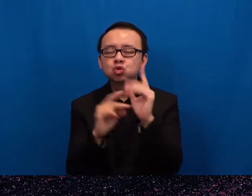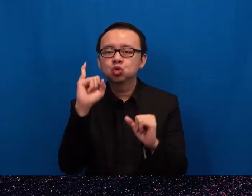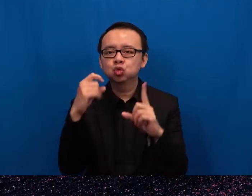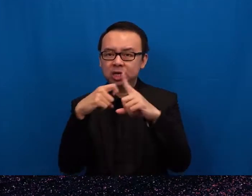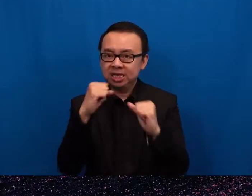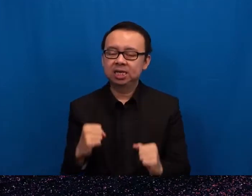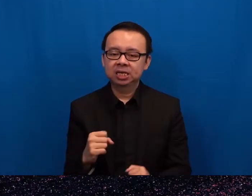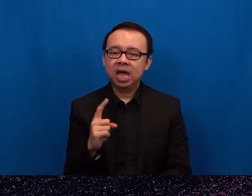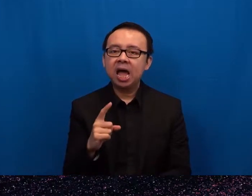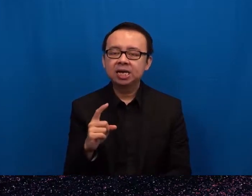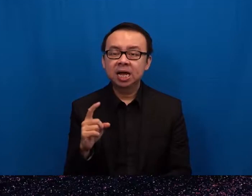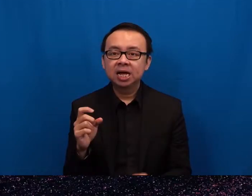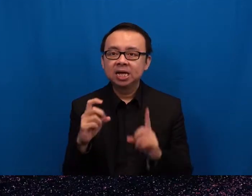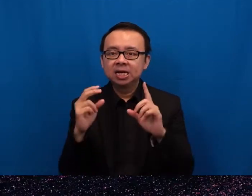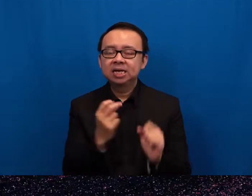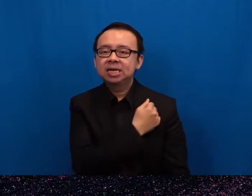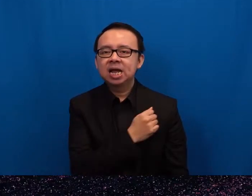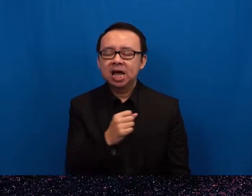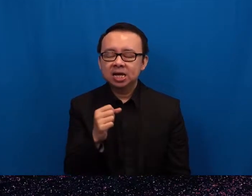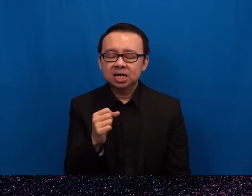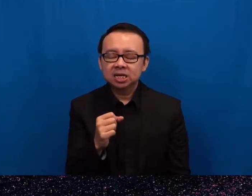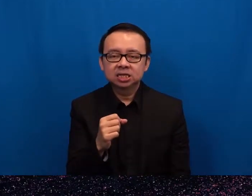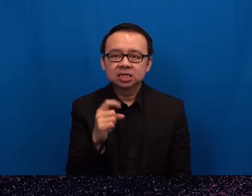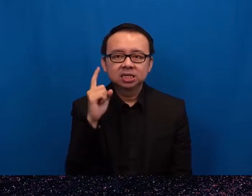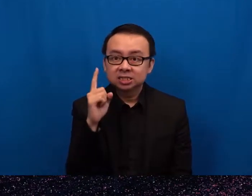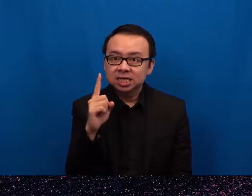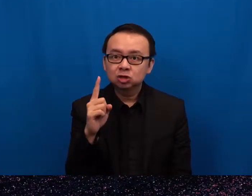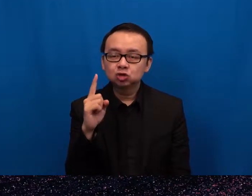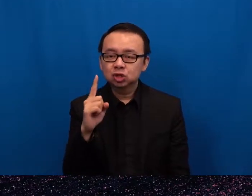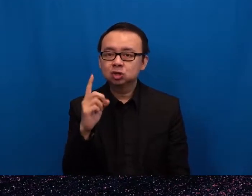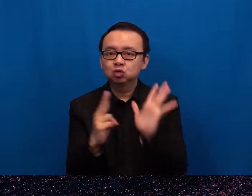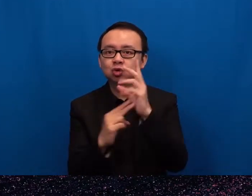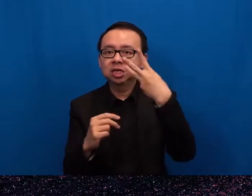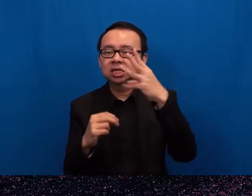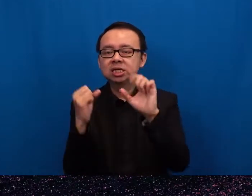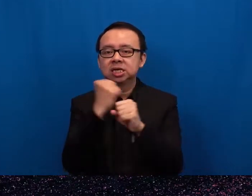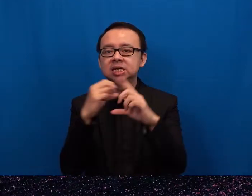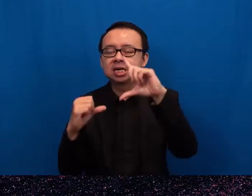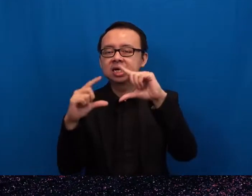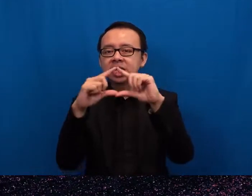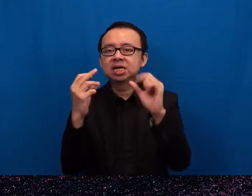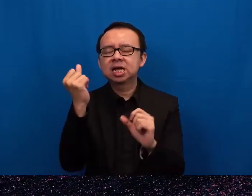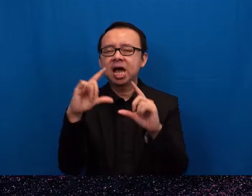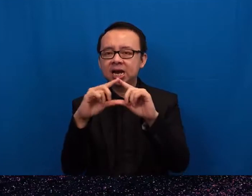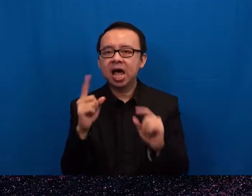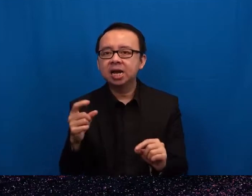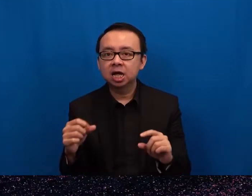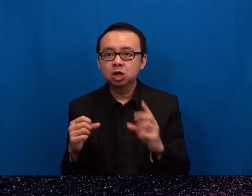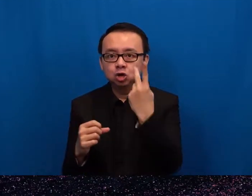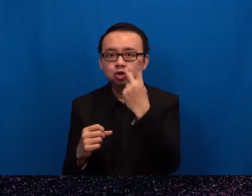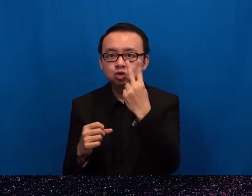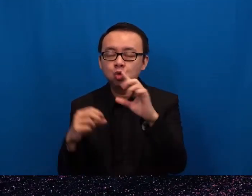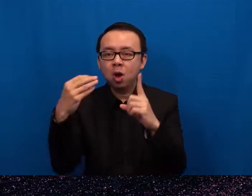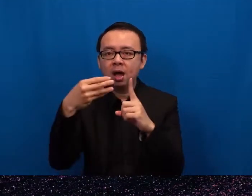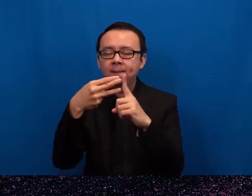atau benua, di sebuah negara yang ada dua benua. East and West combine, di mana Barat dan Timur ketemu,